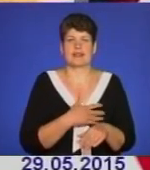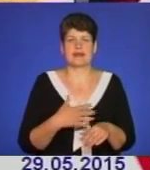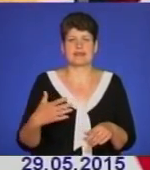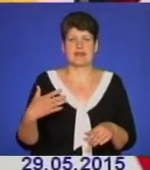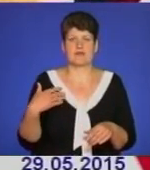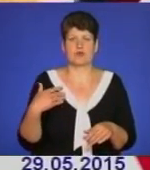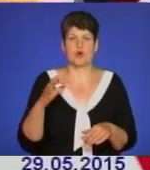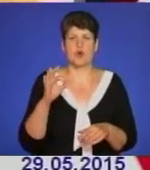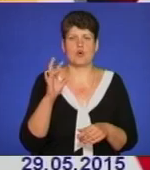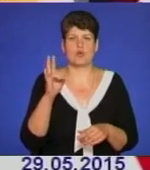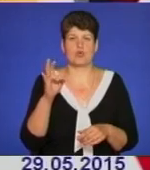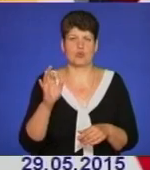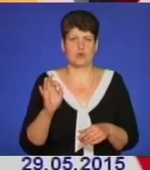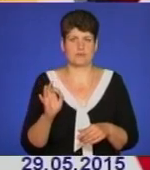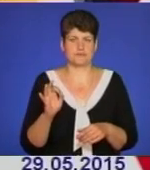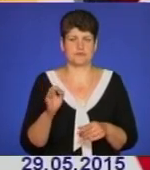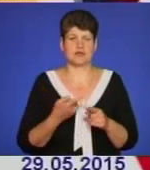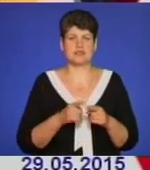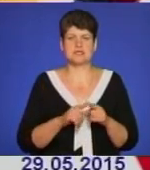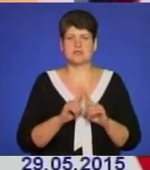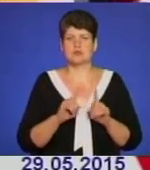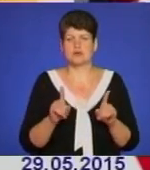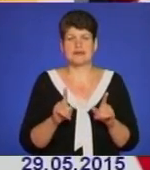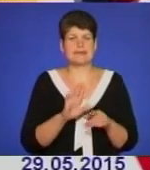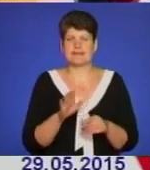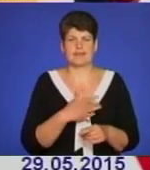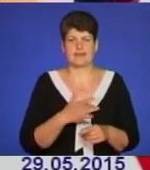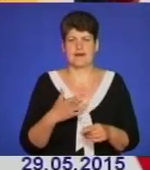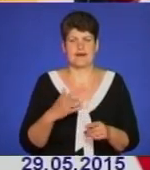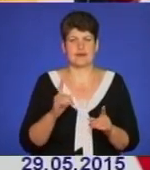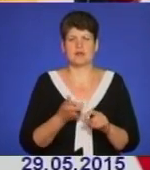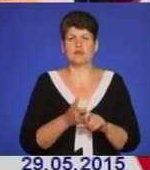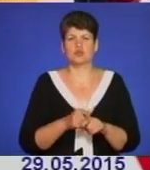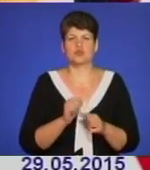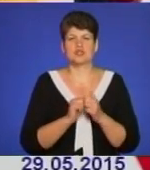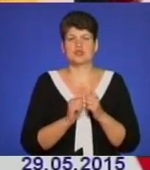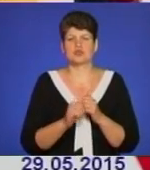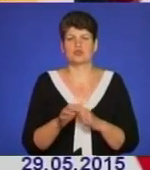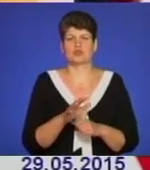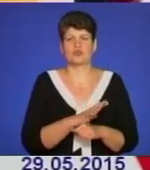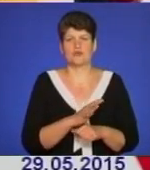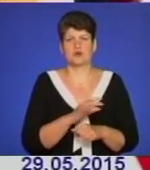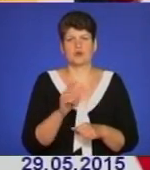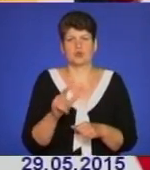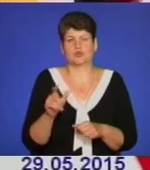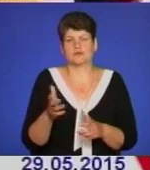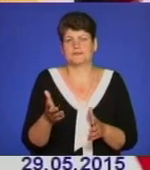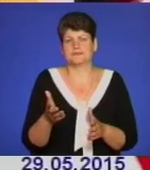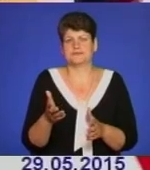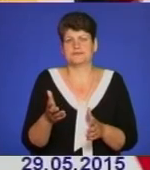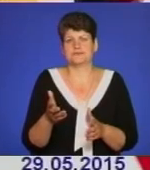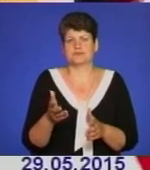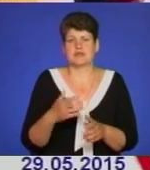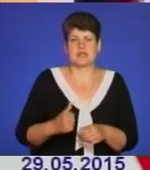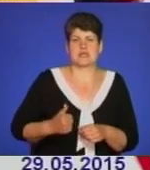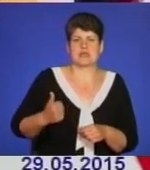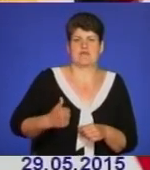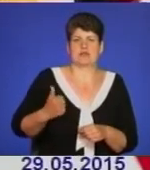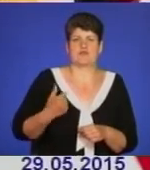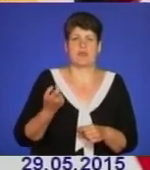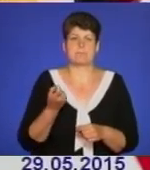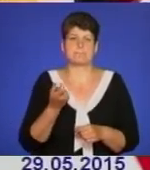особливо онкологія. Онкологія не тільки легень, але дуже часто буває люди, які, ну, скажімо, дуже хваляться тим, що вони